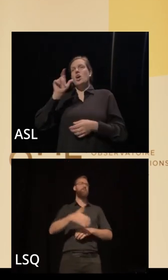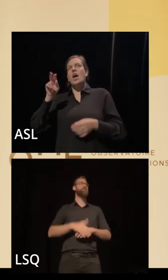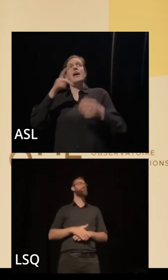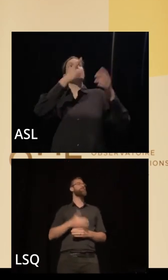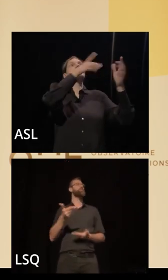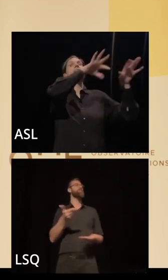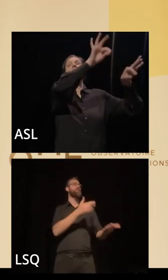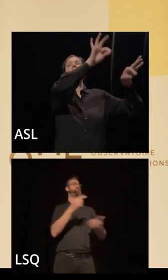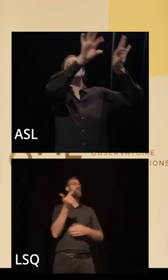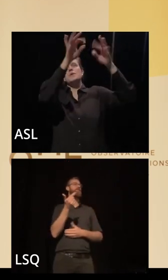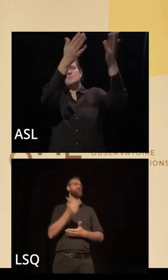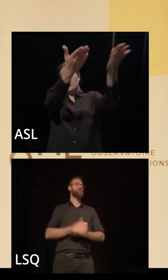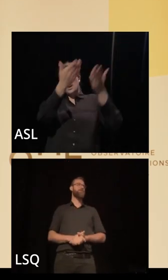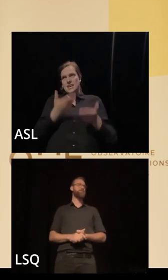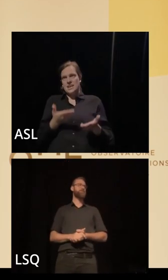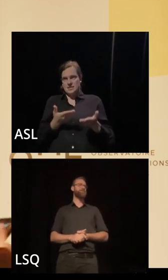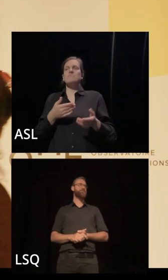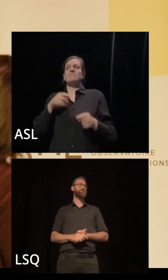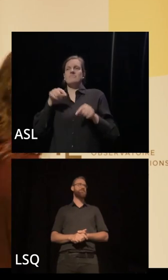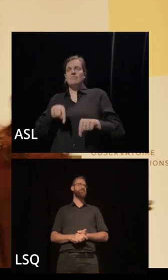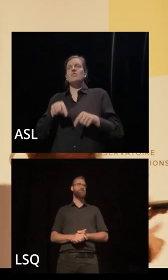il est 11h50.